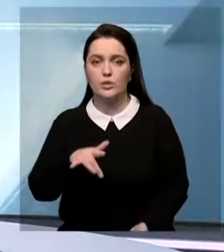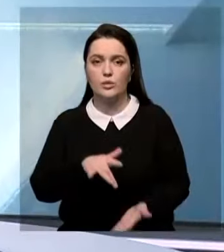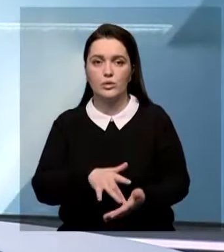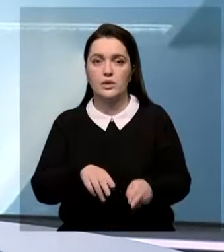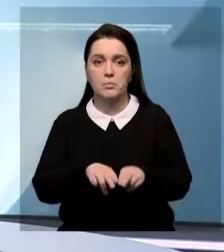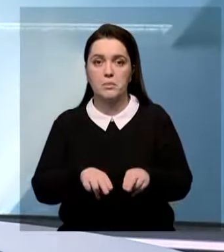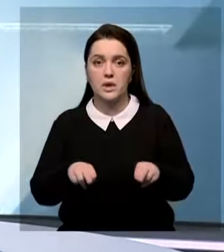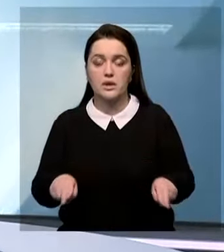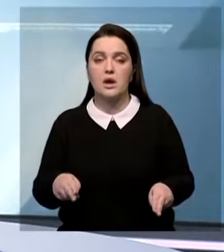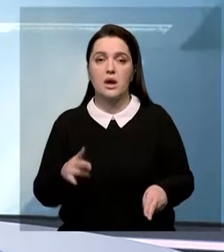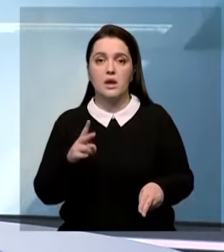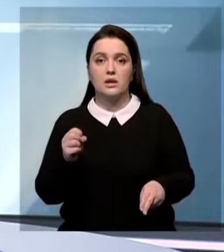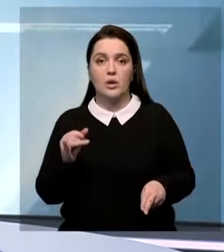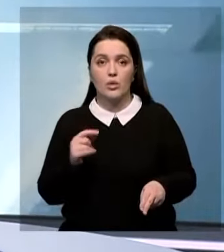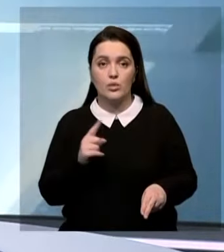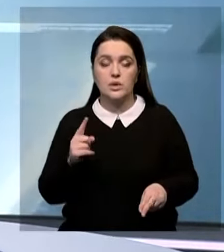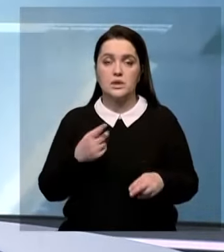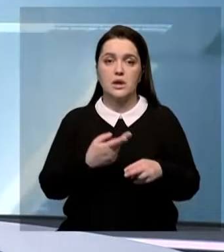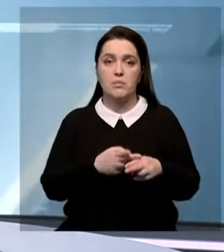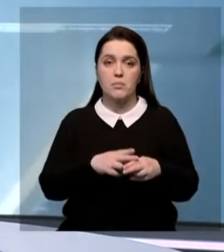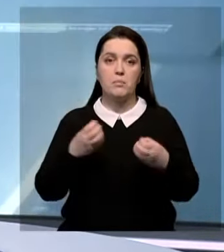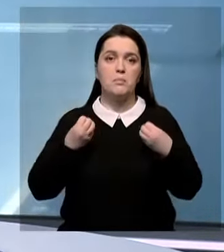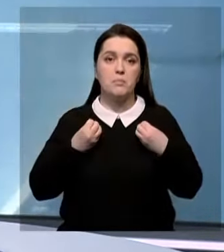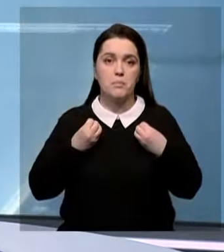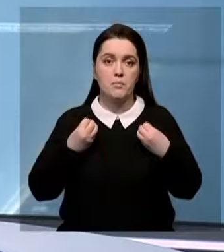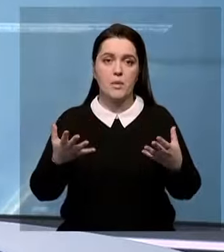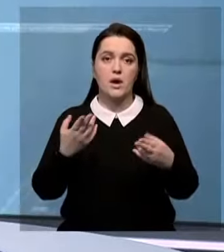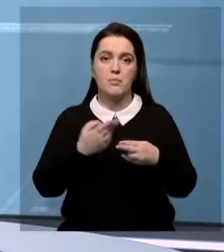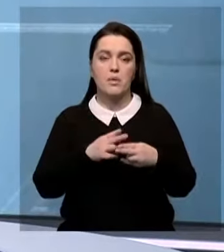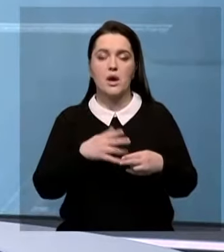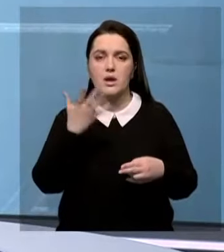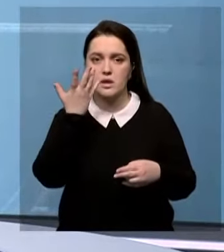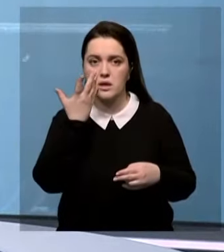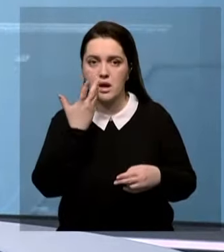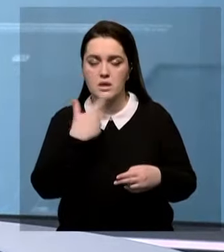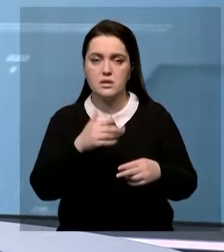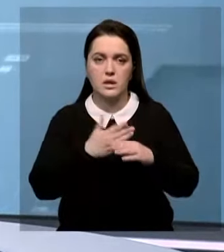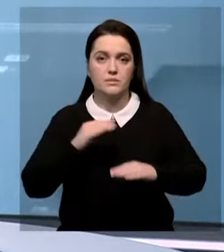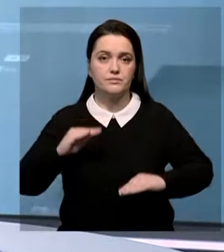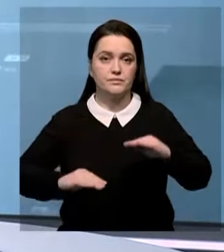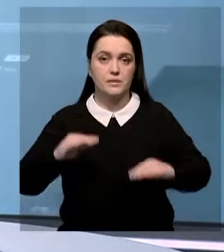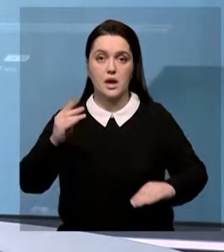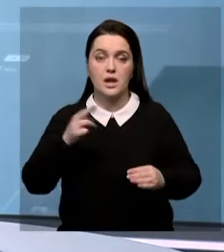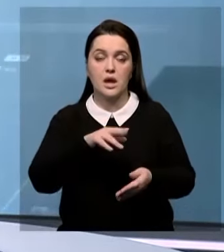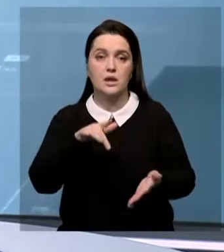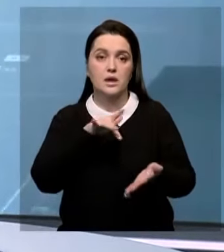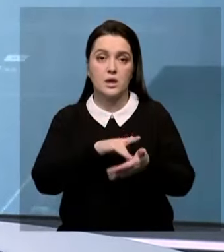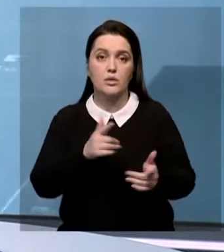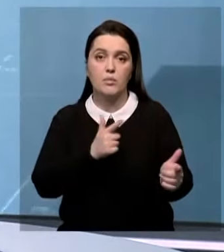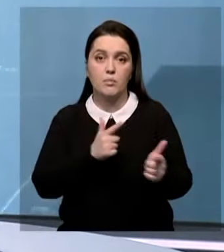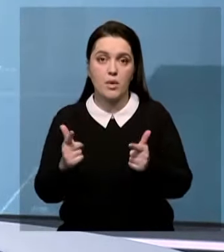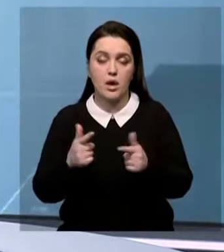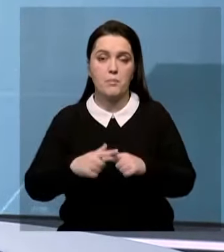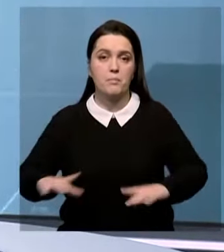Петропавловцы сегодня празднуют Наурос в кругу Батыров, Беркучи и огромного количества красочных фотозон. Для горожан в этом году